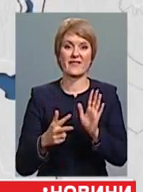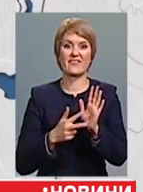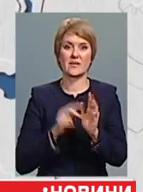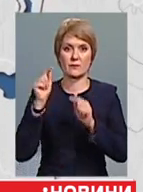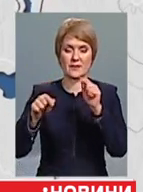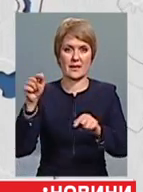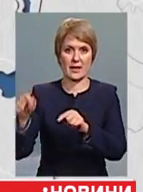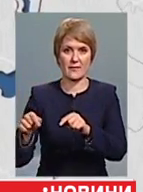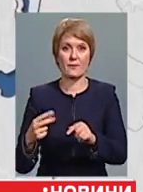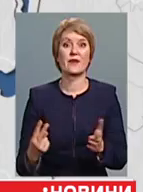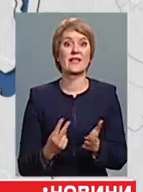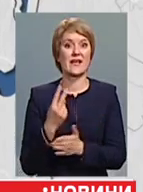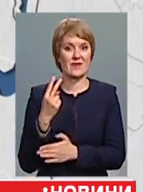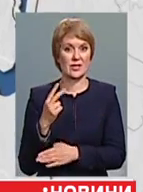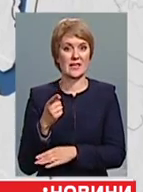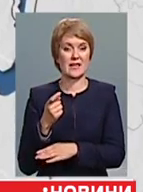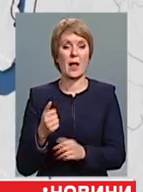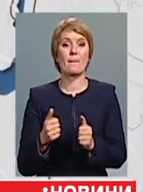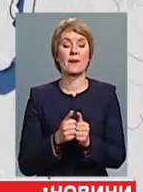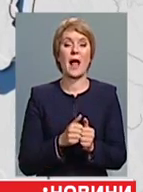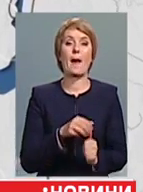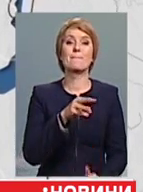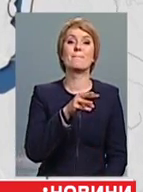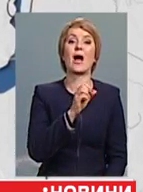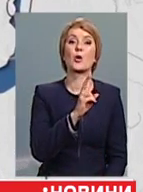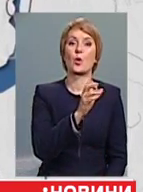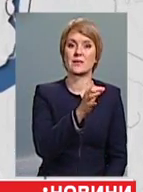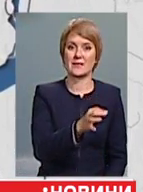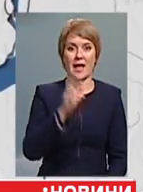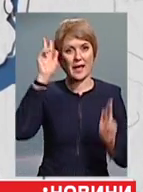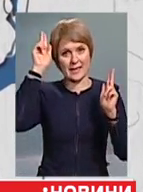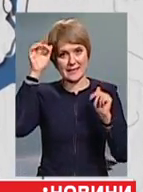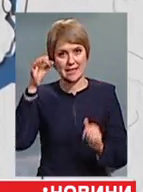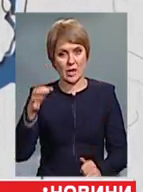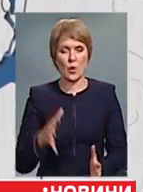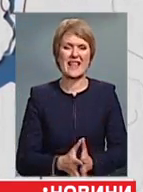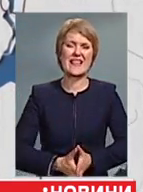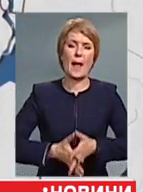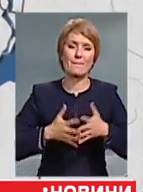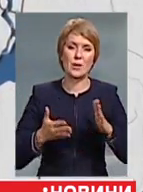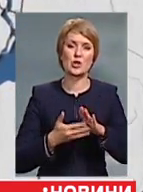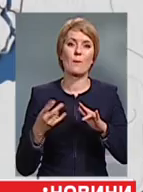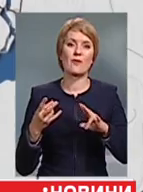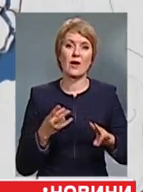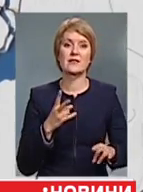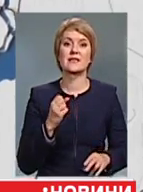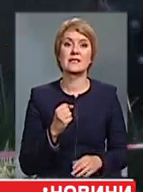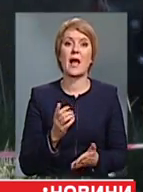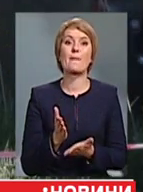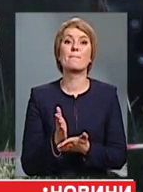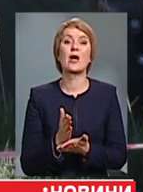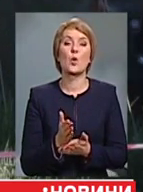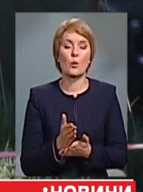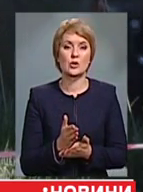терористи вдарили по українських позиціях біля Майорська та Зайцевого. А найбільше провокацій вчинили на Маріупольському рубежі. Тричі